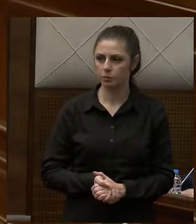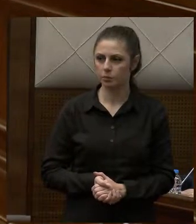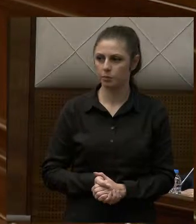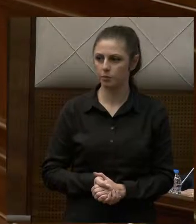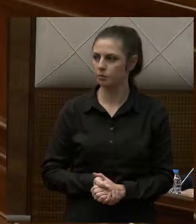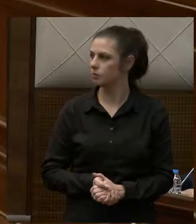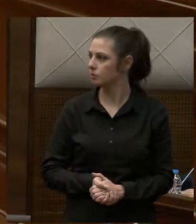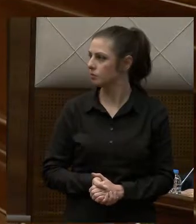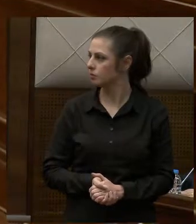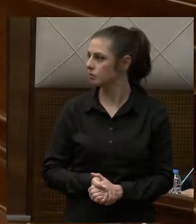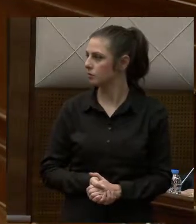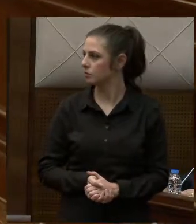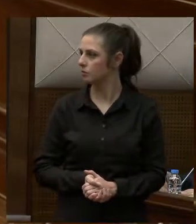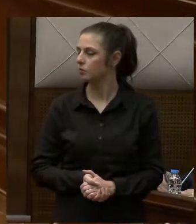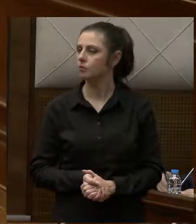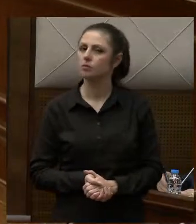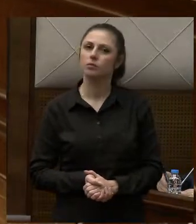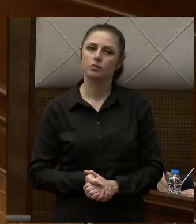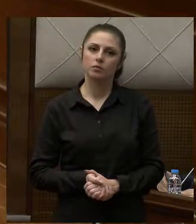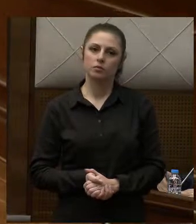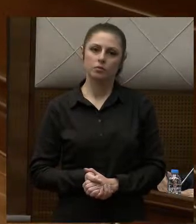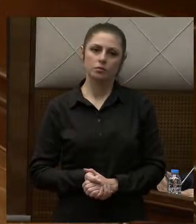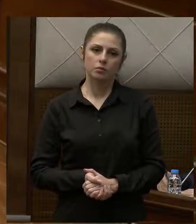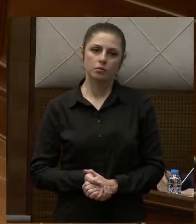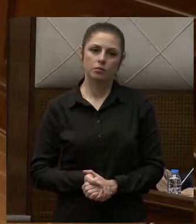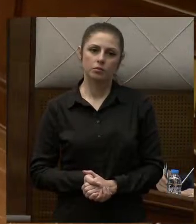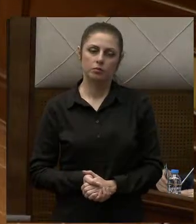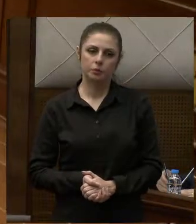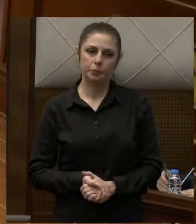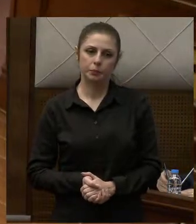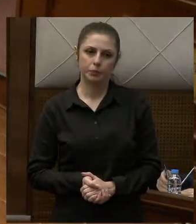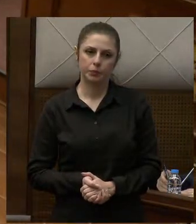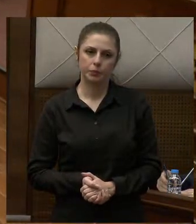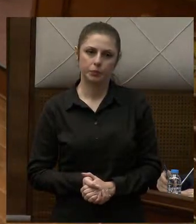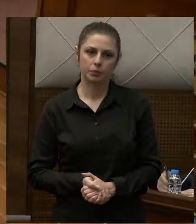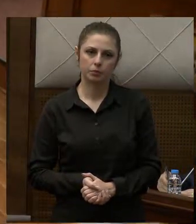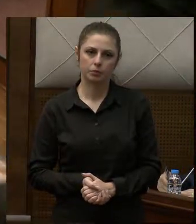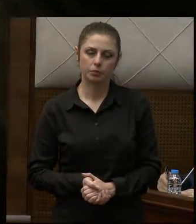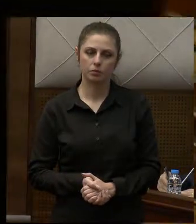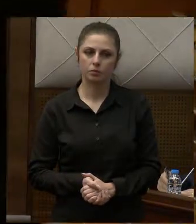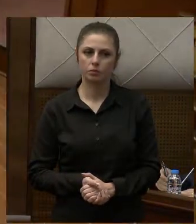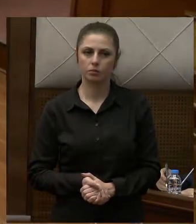Recep Bey buyur.